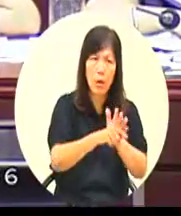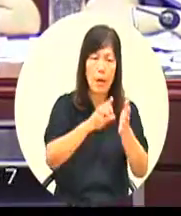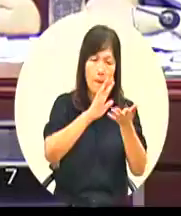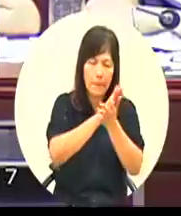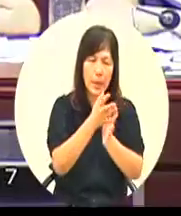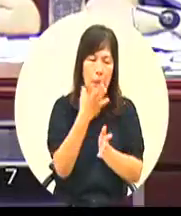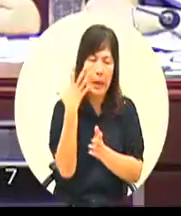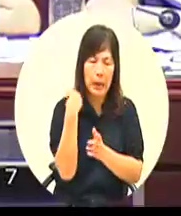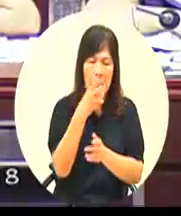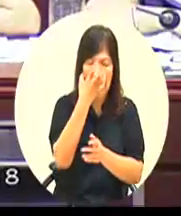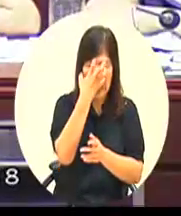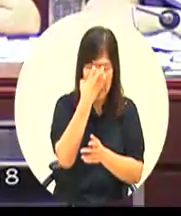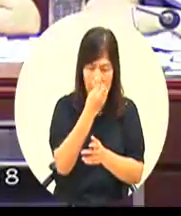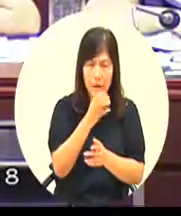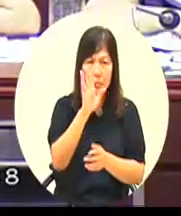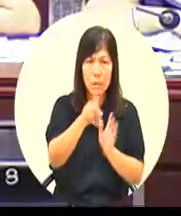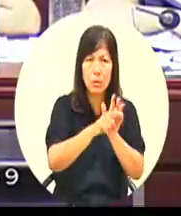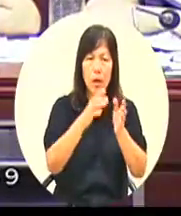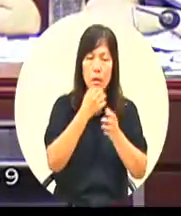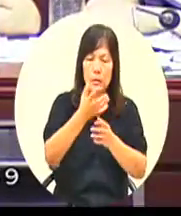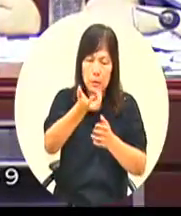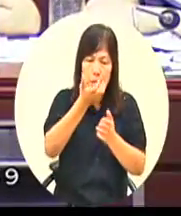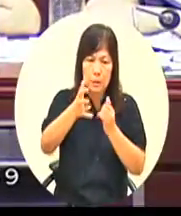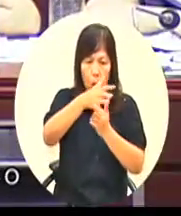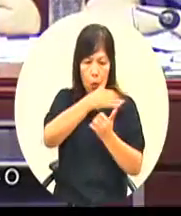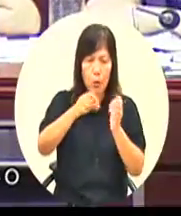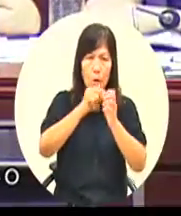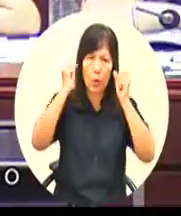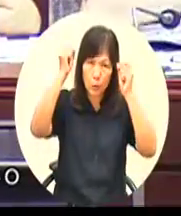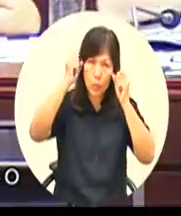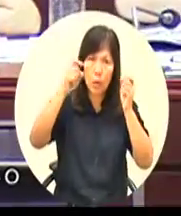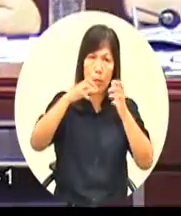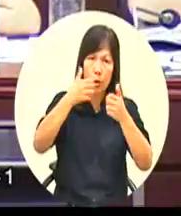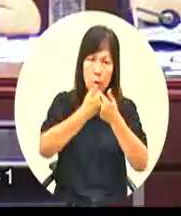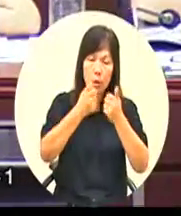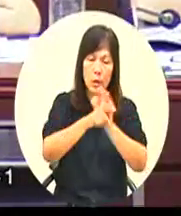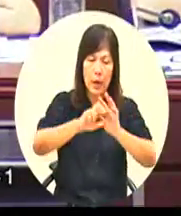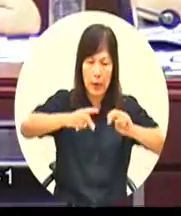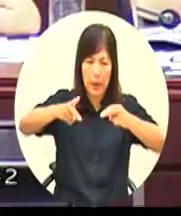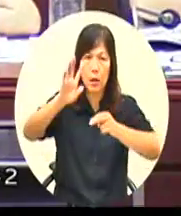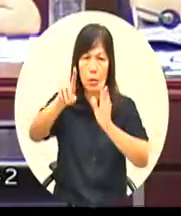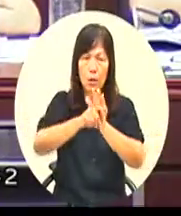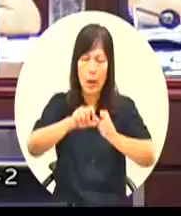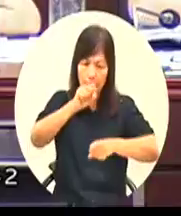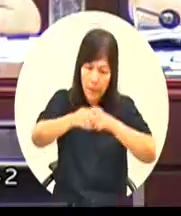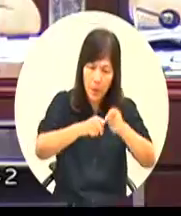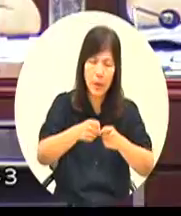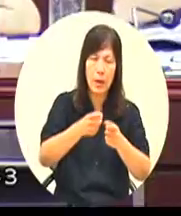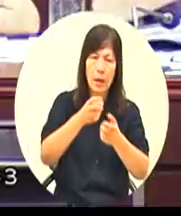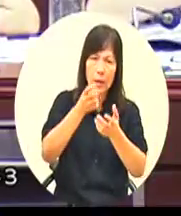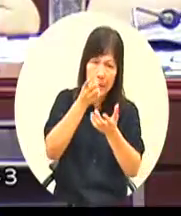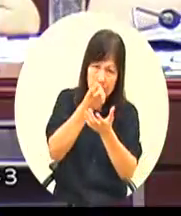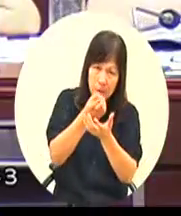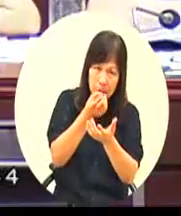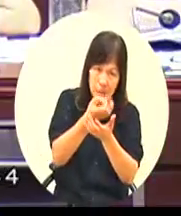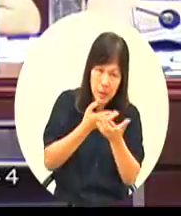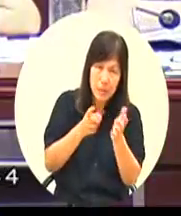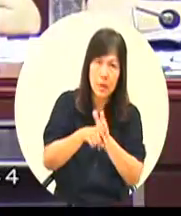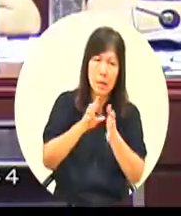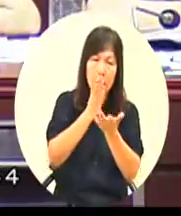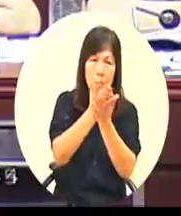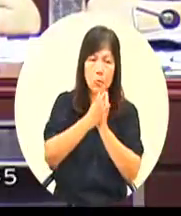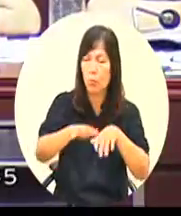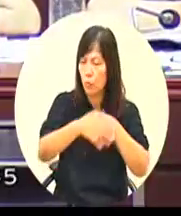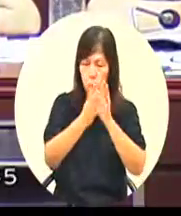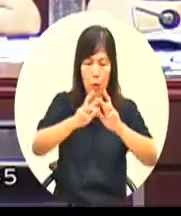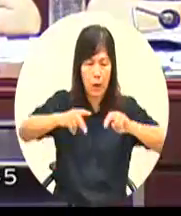旧了。那去年办全国运动会的时候呢，其实做了整修，包括自由车射箭、现代五项都做了